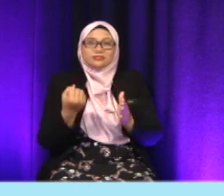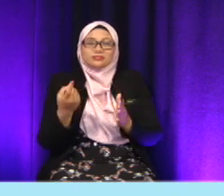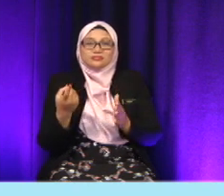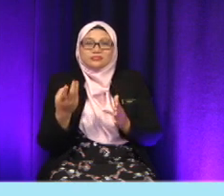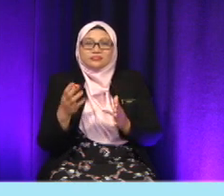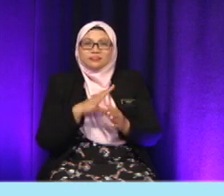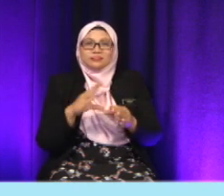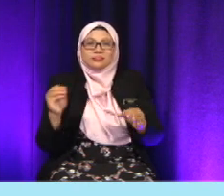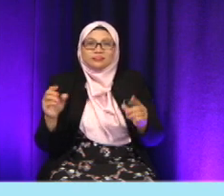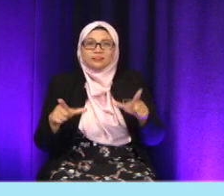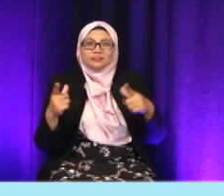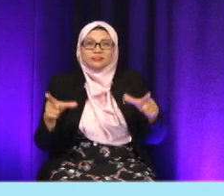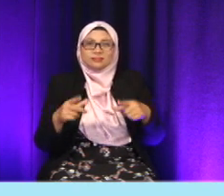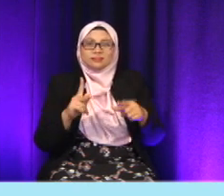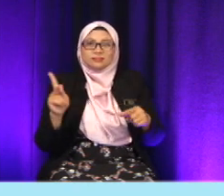macam